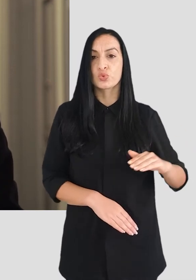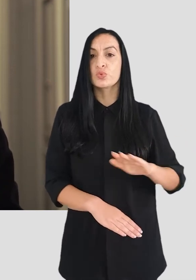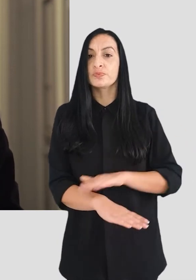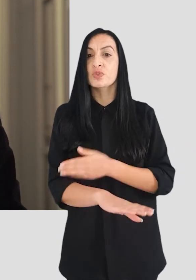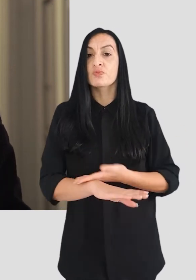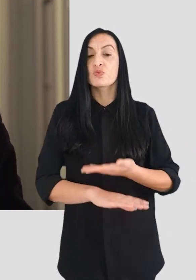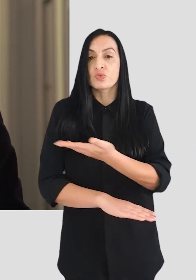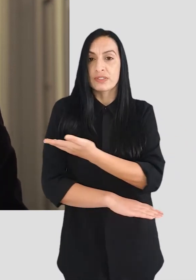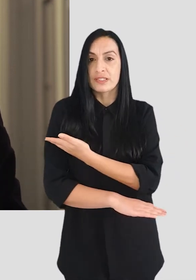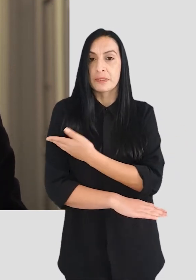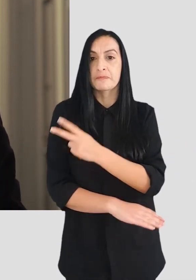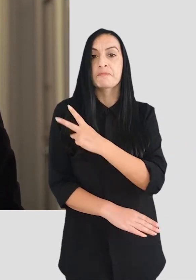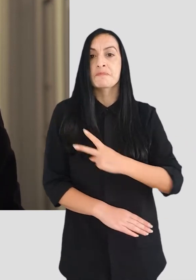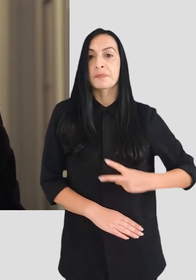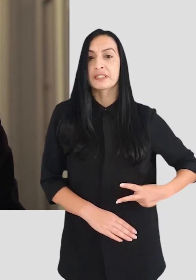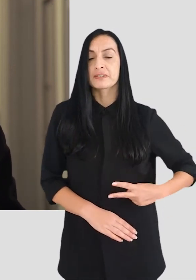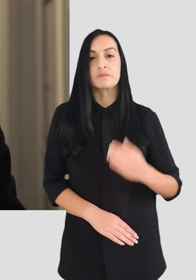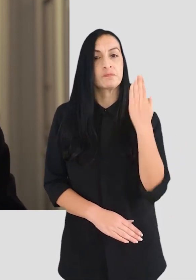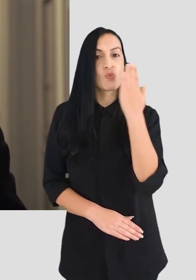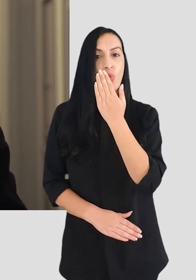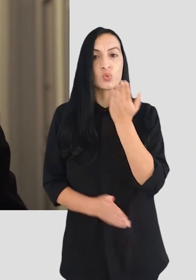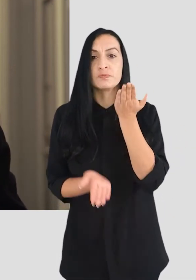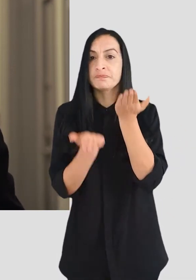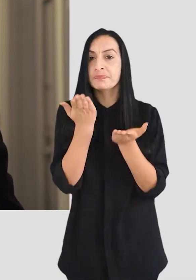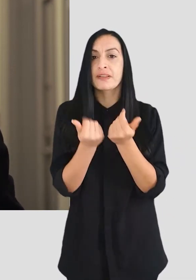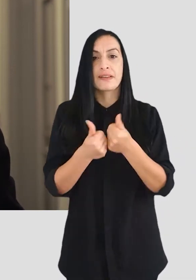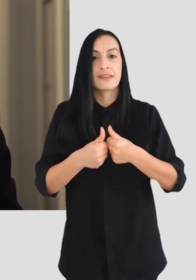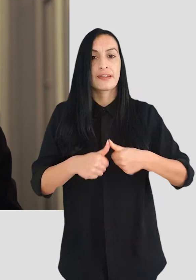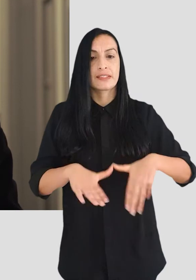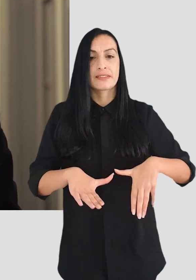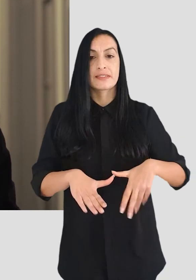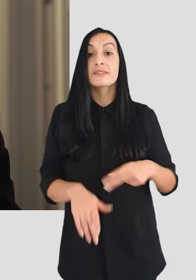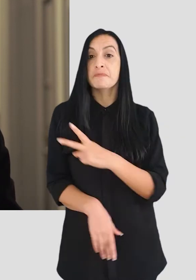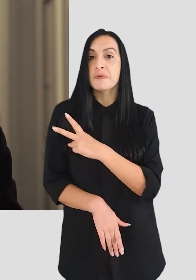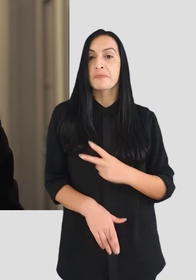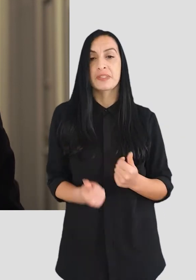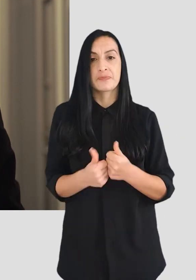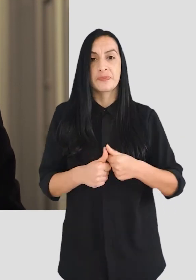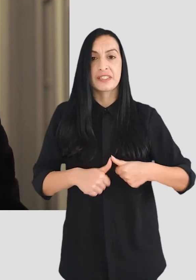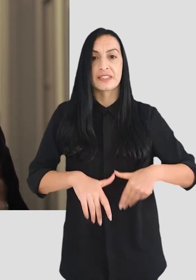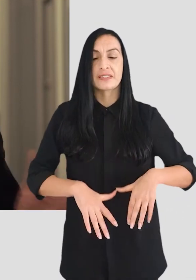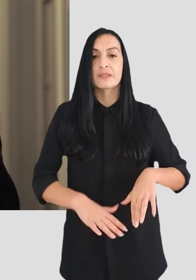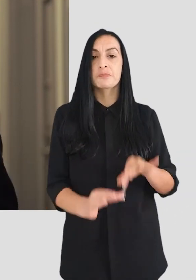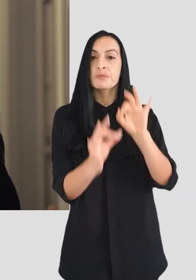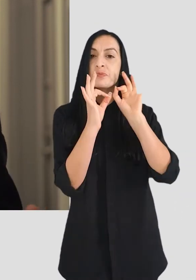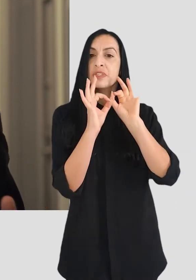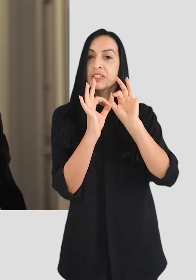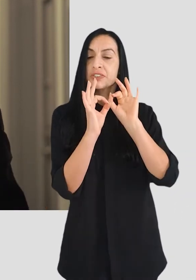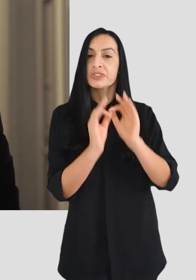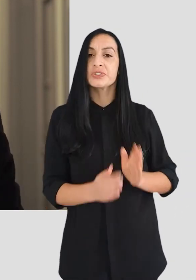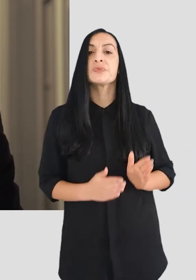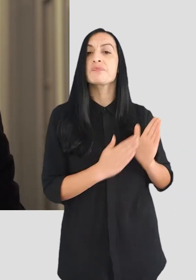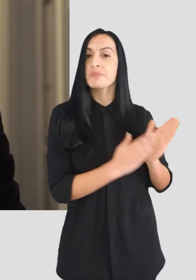gelen birisi dış halkalarda da sosyal hizmetler alanında, belediye alanında, ne bileyim okul